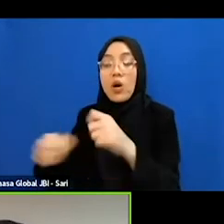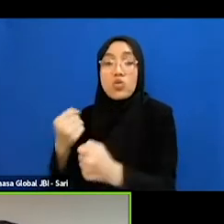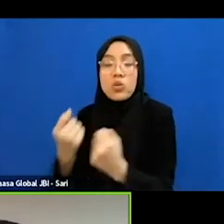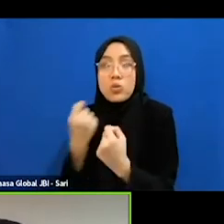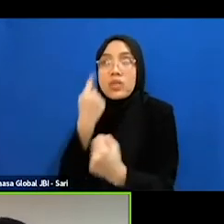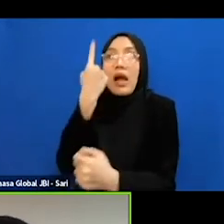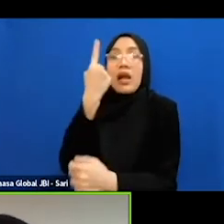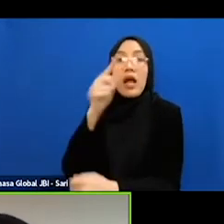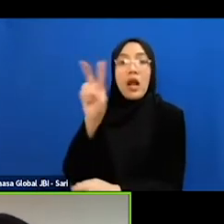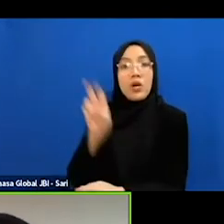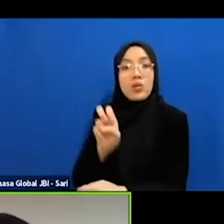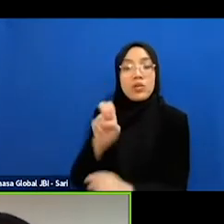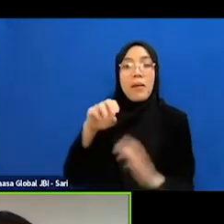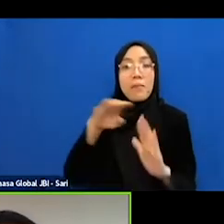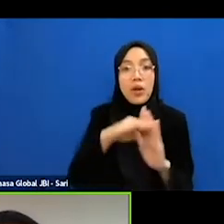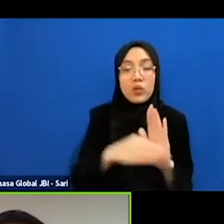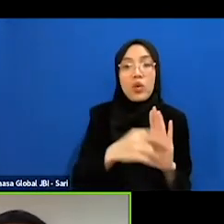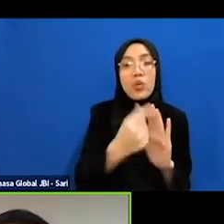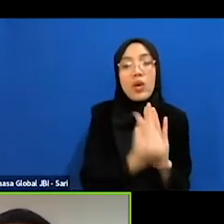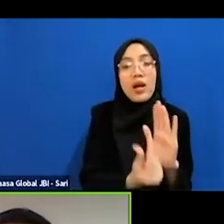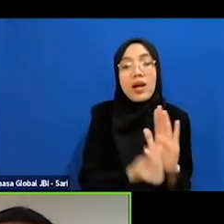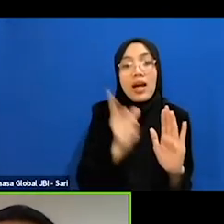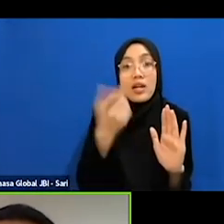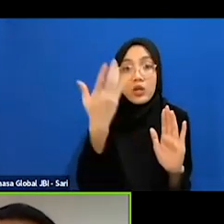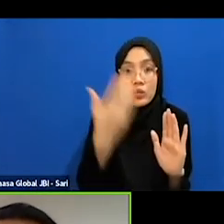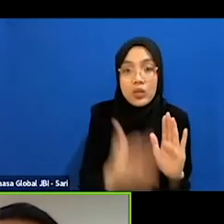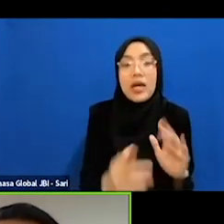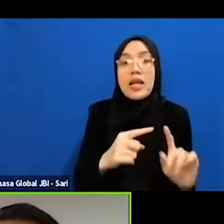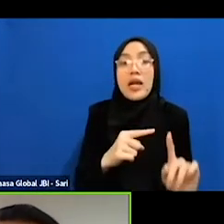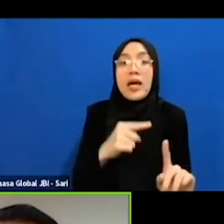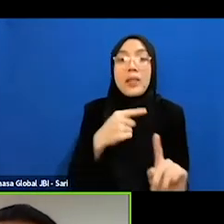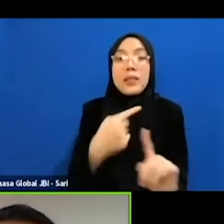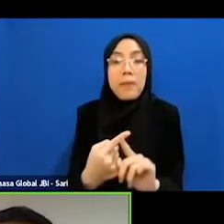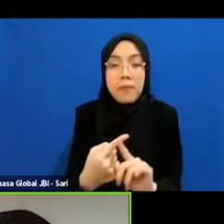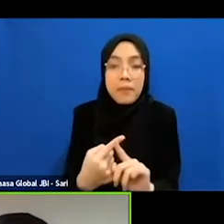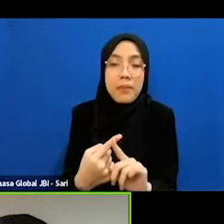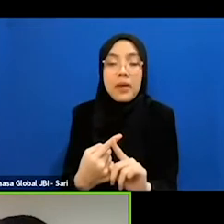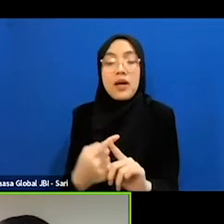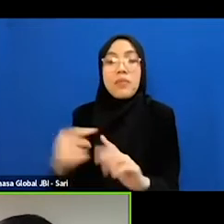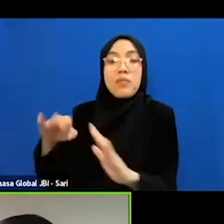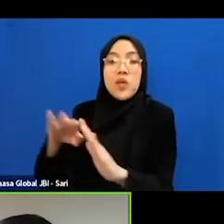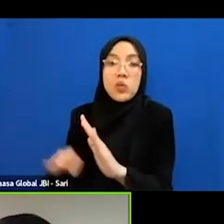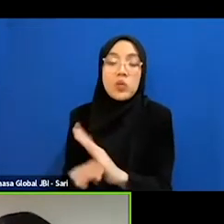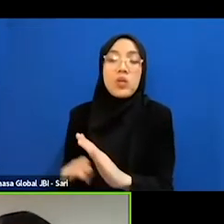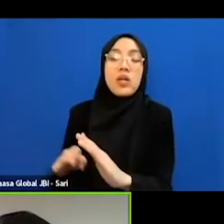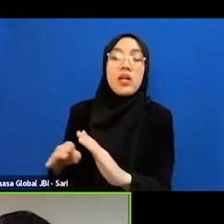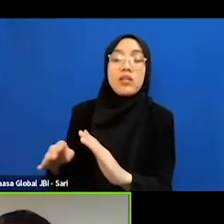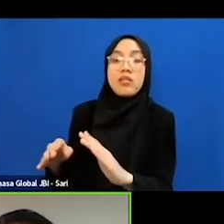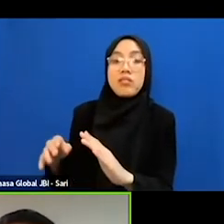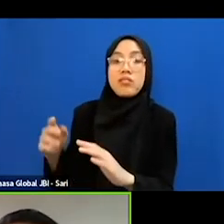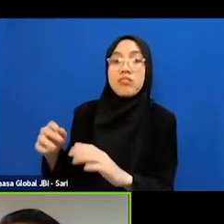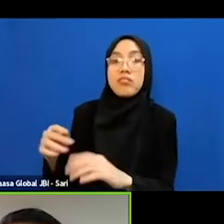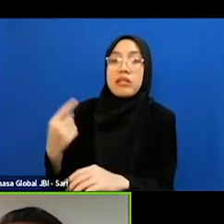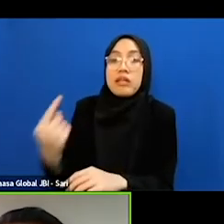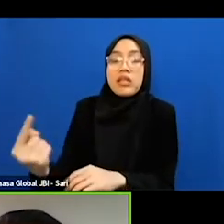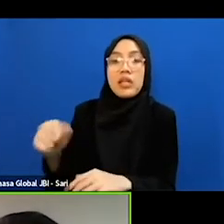jadi Sudah ada peraturan perundang-undangan lalu dilengkapi dengan volume terinstal regulation